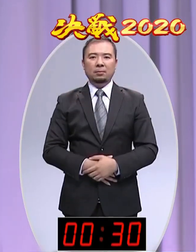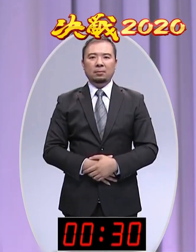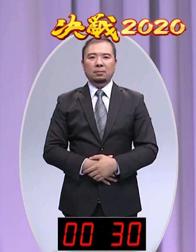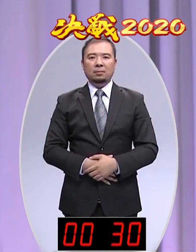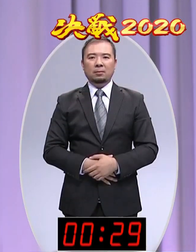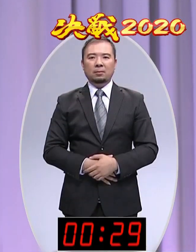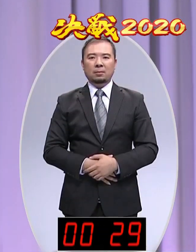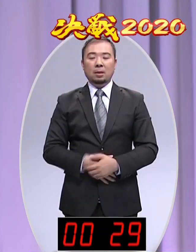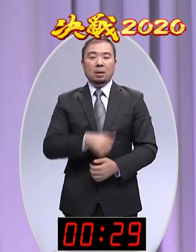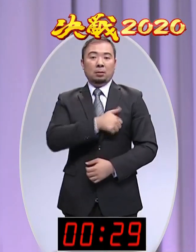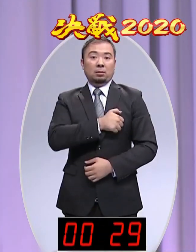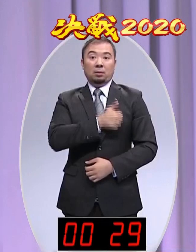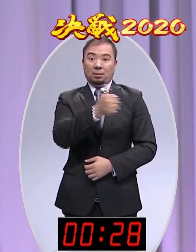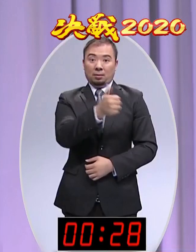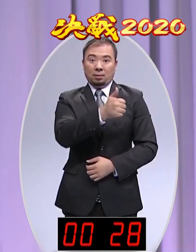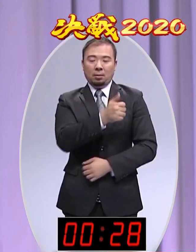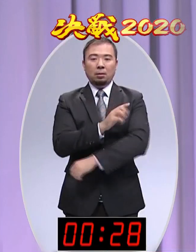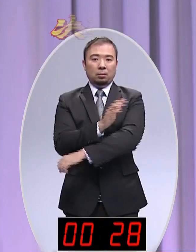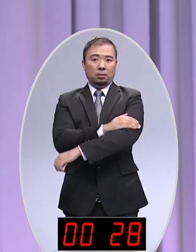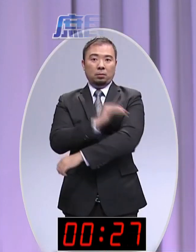谢长廷、陈菊、